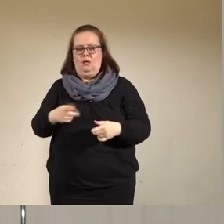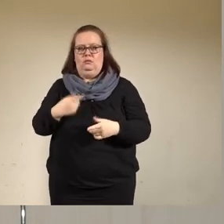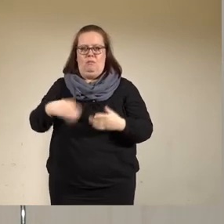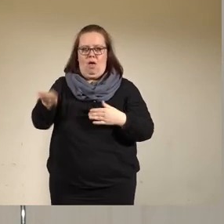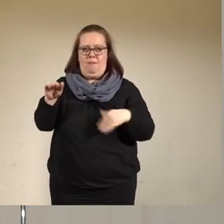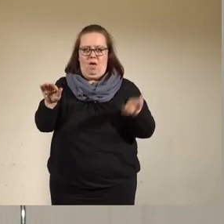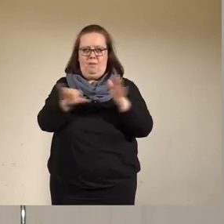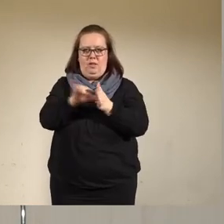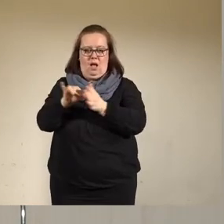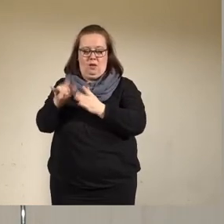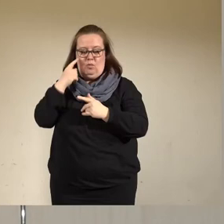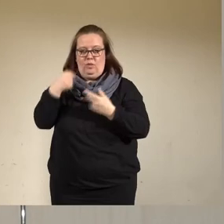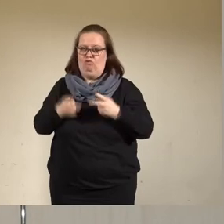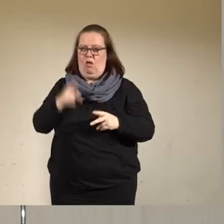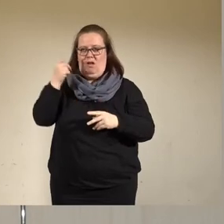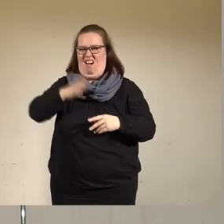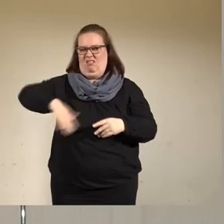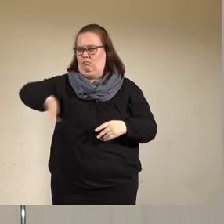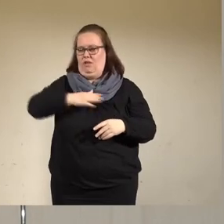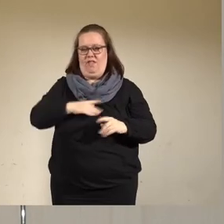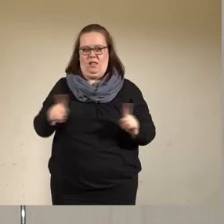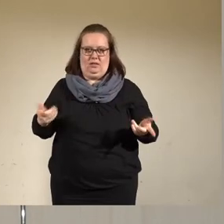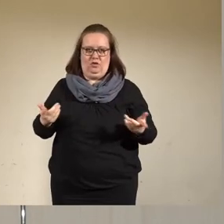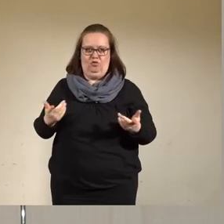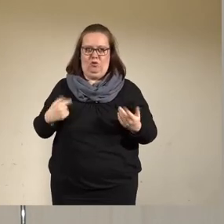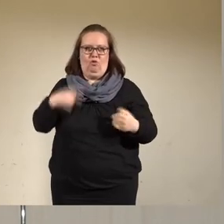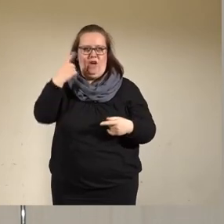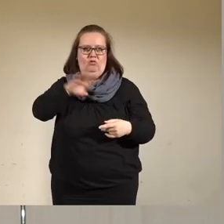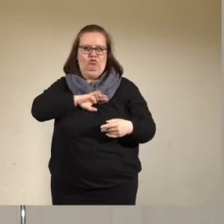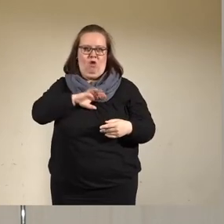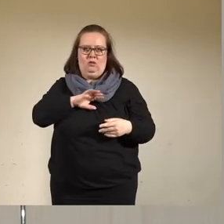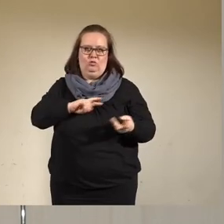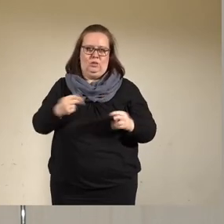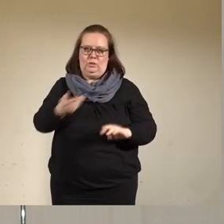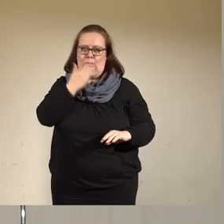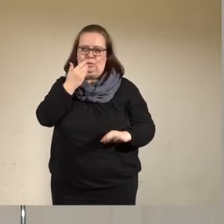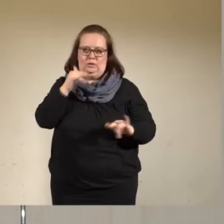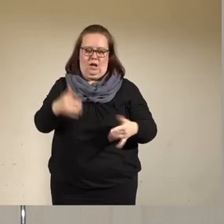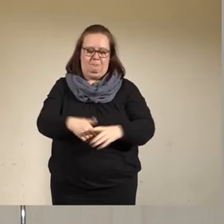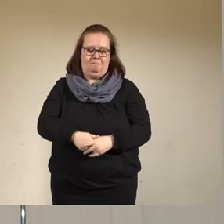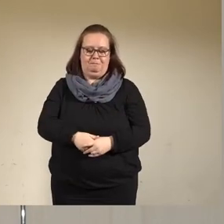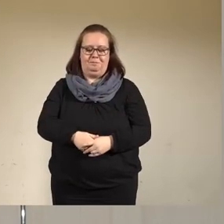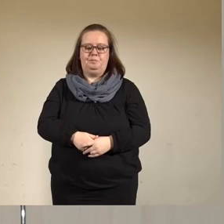die bei der Gemengelage im Stadtrat doch eine sehr unrealistische Chance auf Umsetzung in einem Beschluss